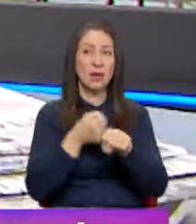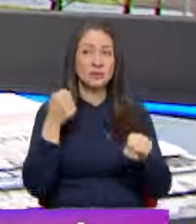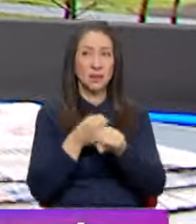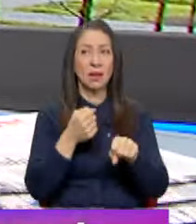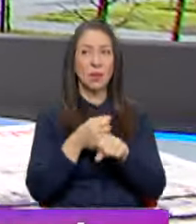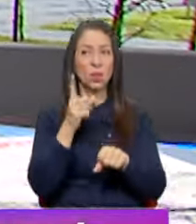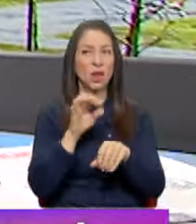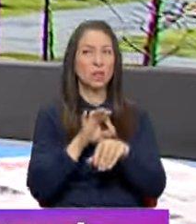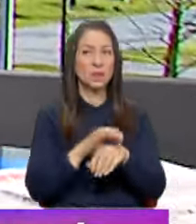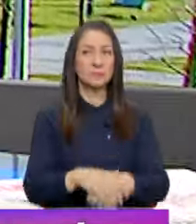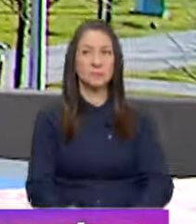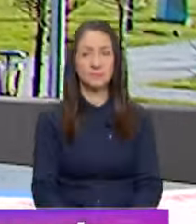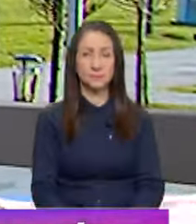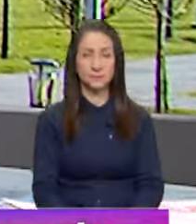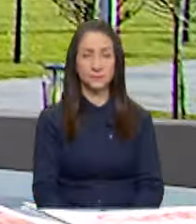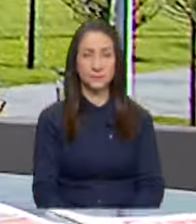kazaların